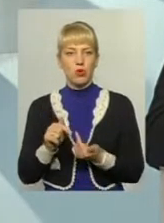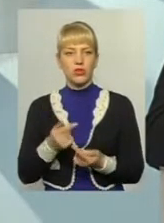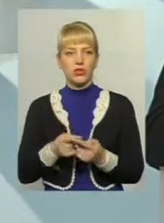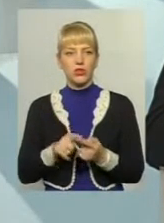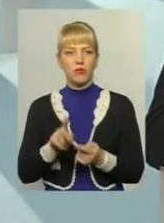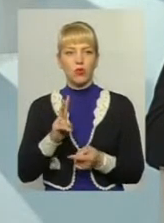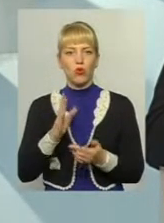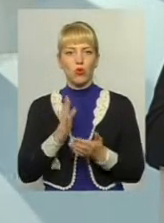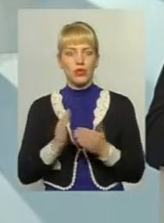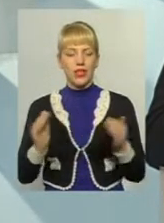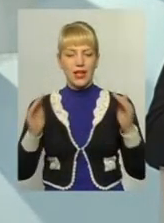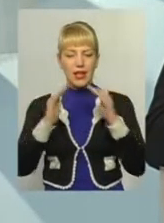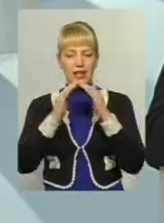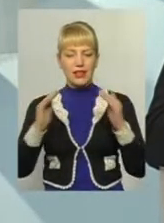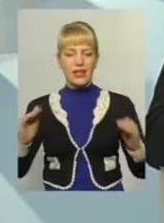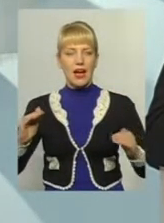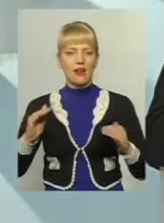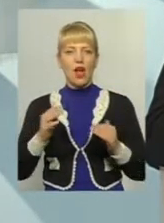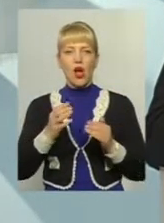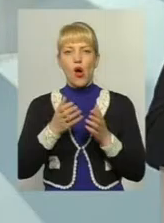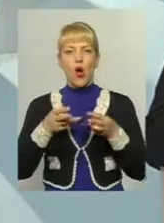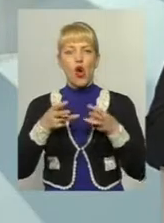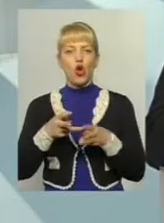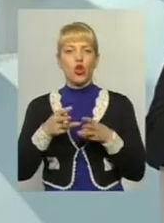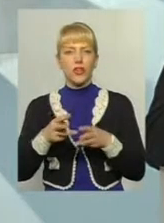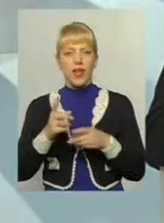місті Хмельницькому, яке скористалося такою схемою.